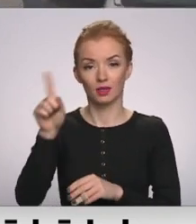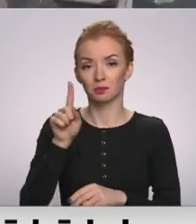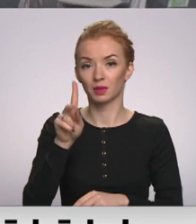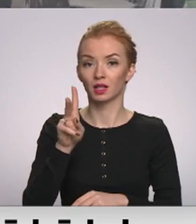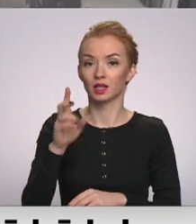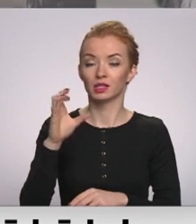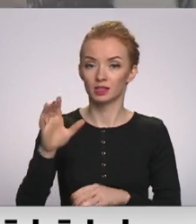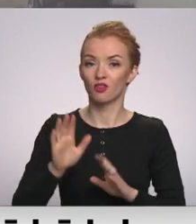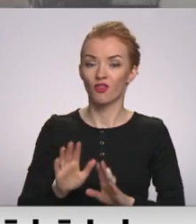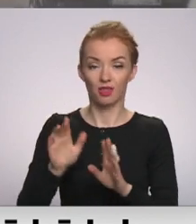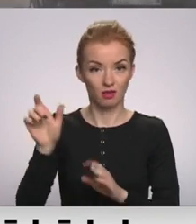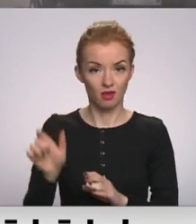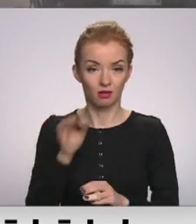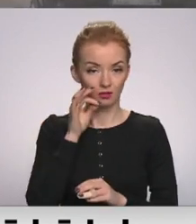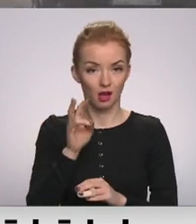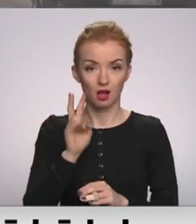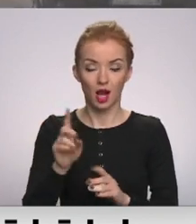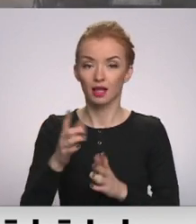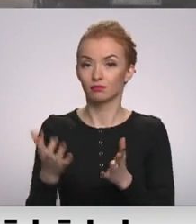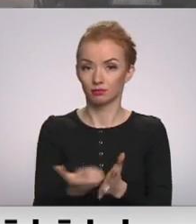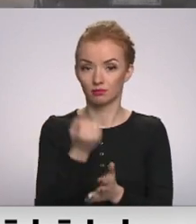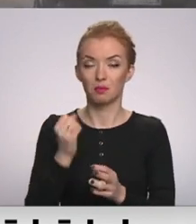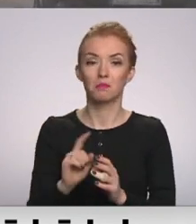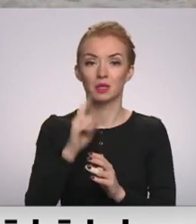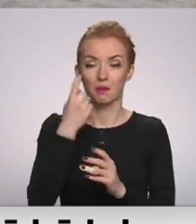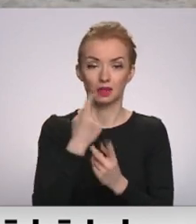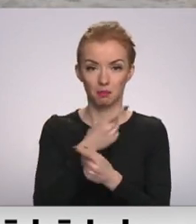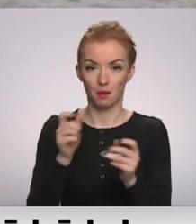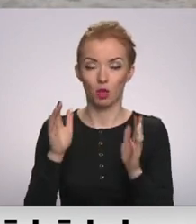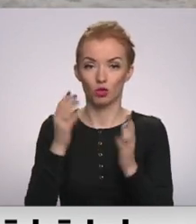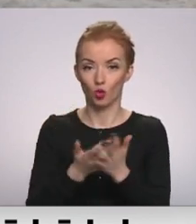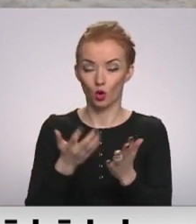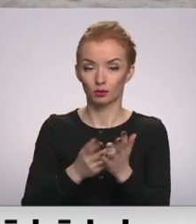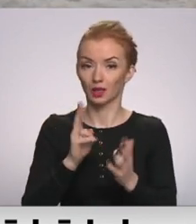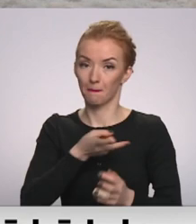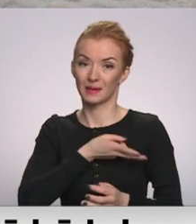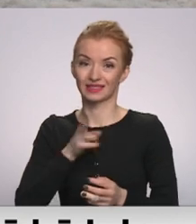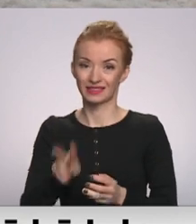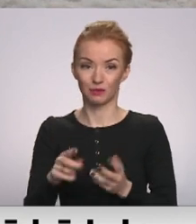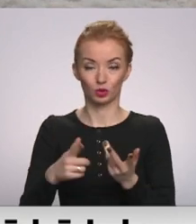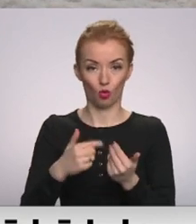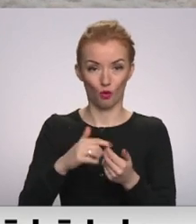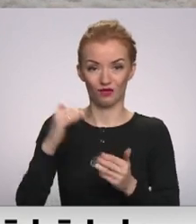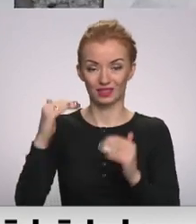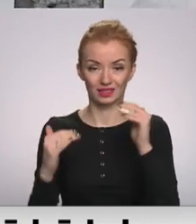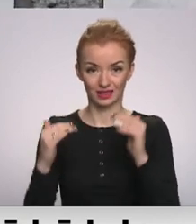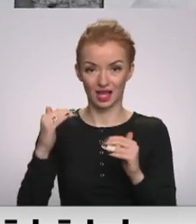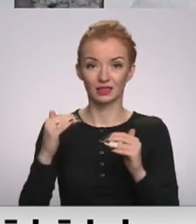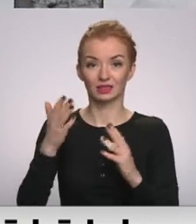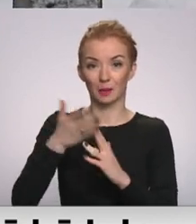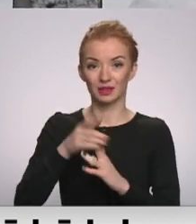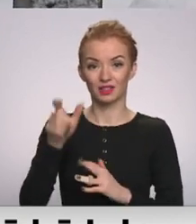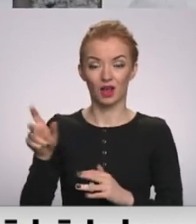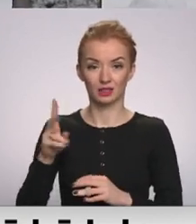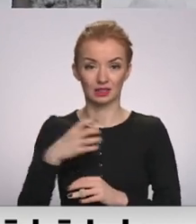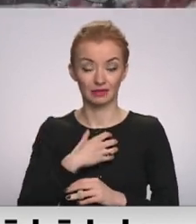direktora vietnieks norāda, ka ir gūts sākotnējais pamatojums hipotēzes izvirzīšanai, ka mirstības koeficients COVID-19 pārslimojošo vidū varētu